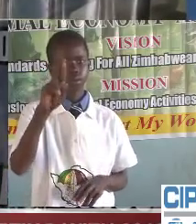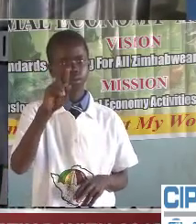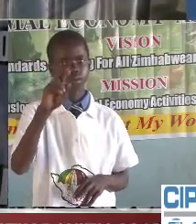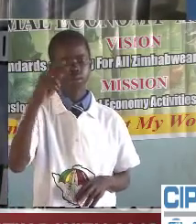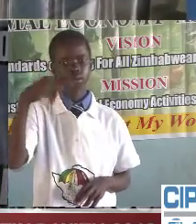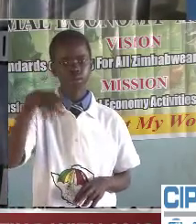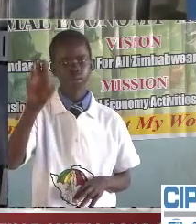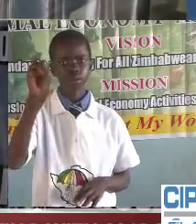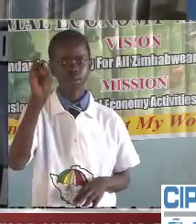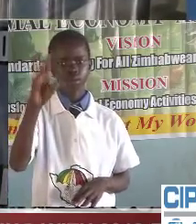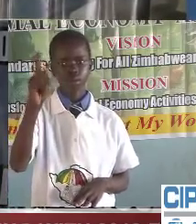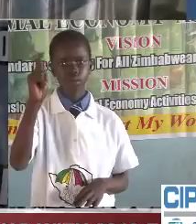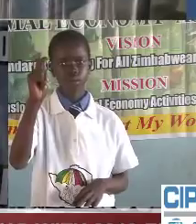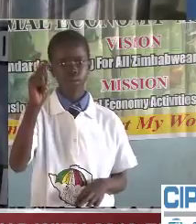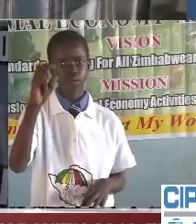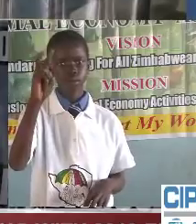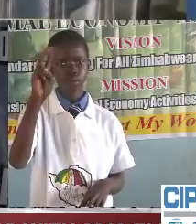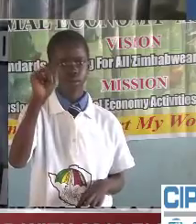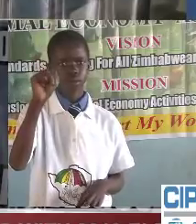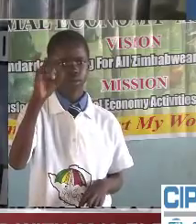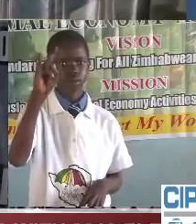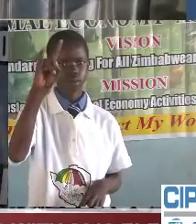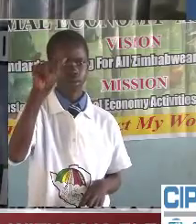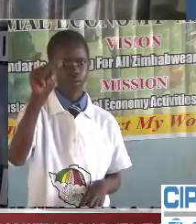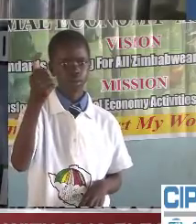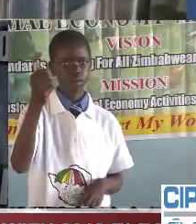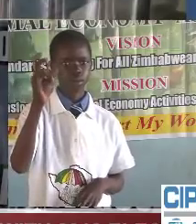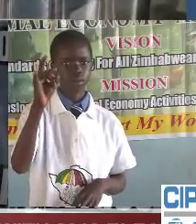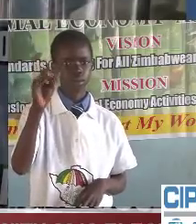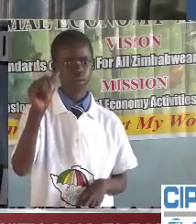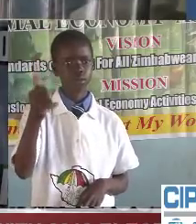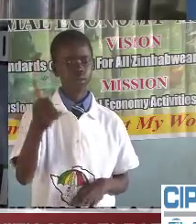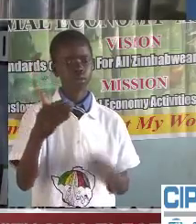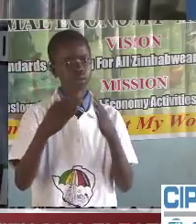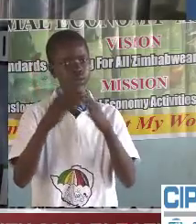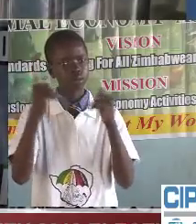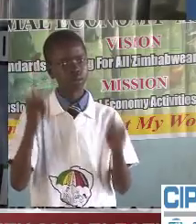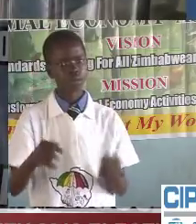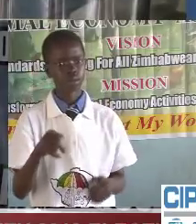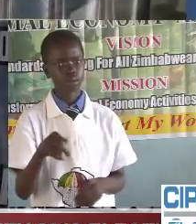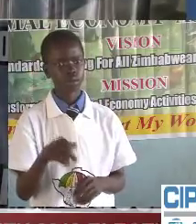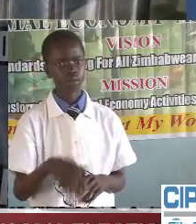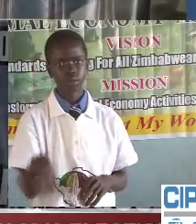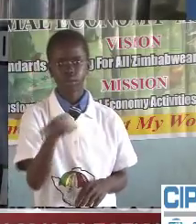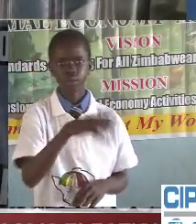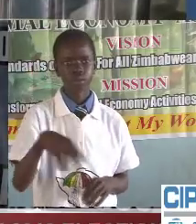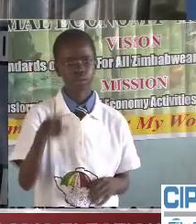Trust Maka unobva muward 2 ndo maanogara.